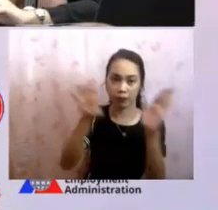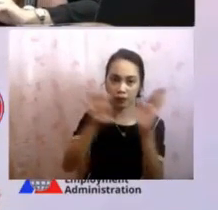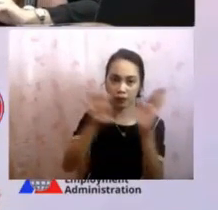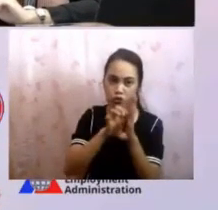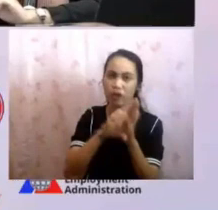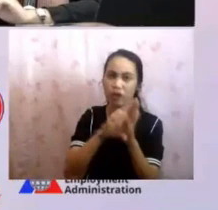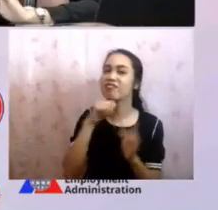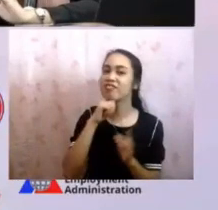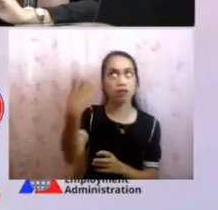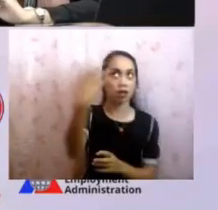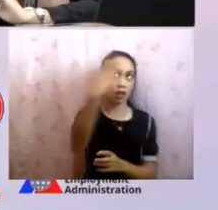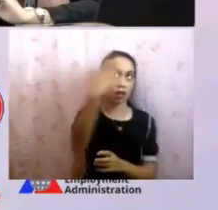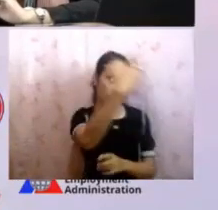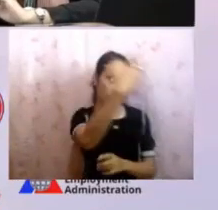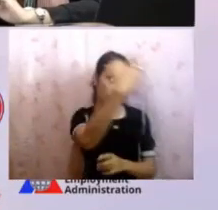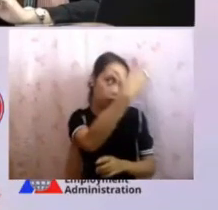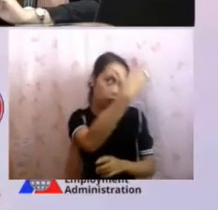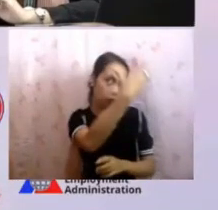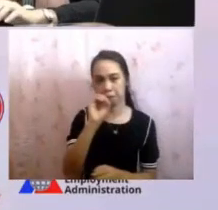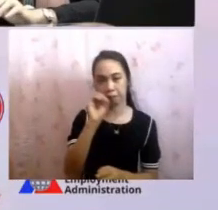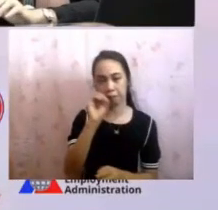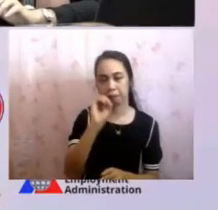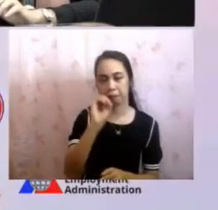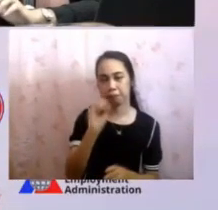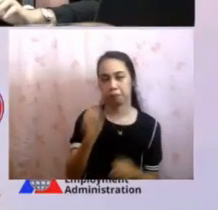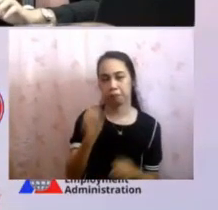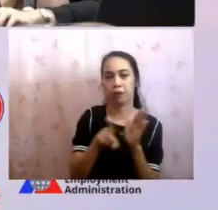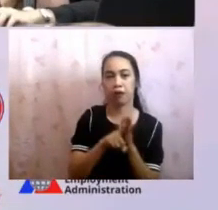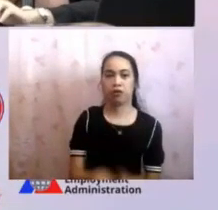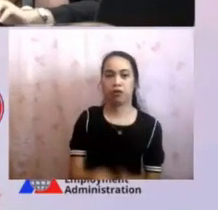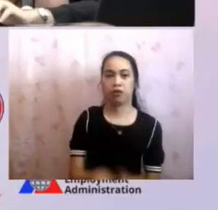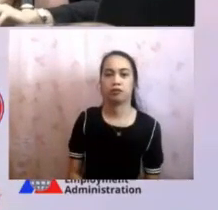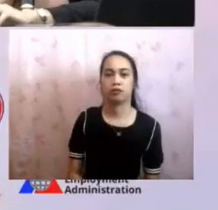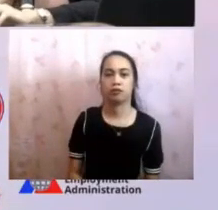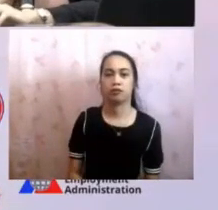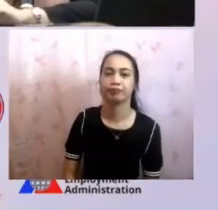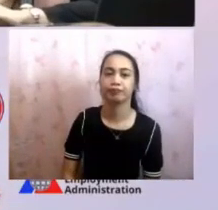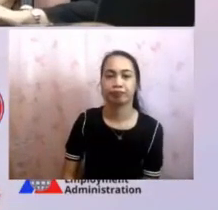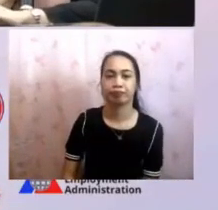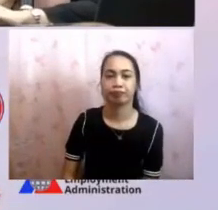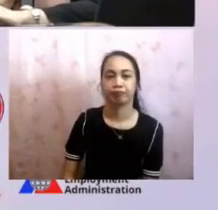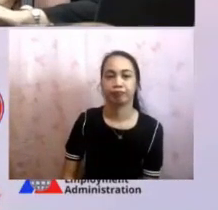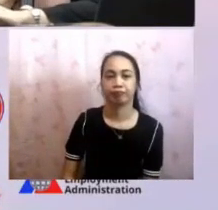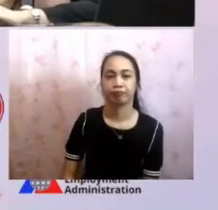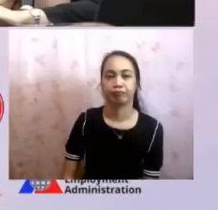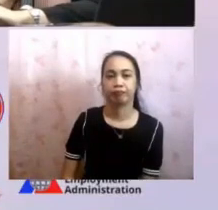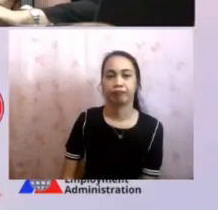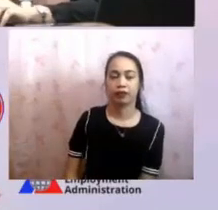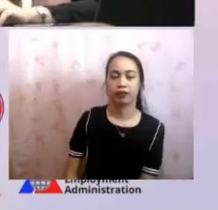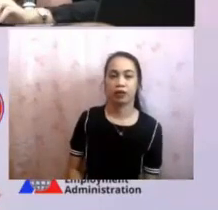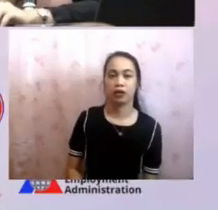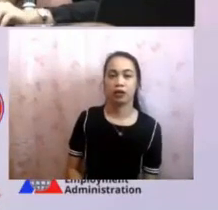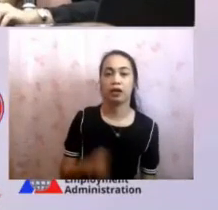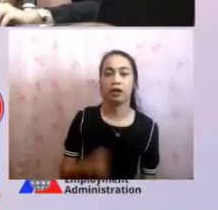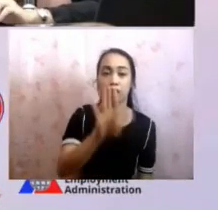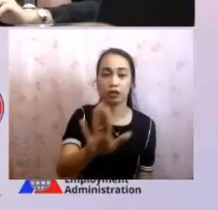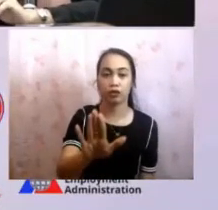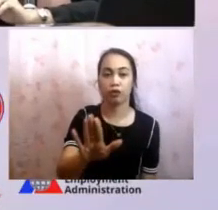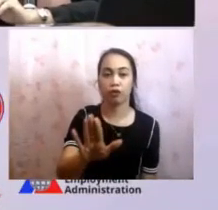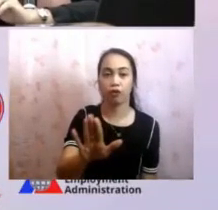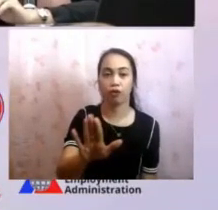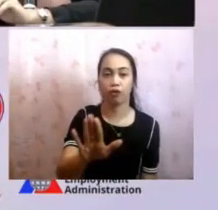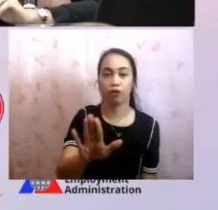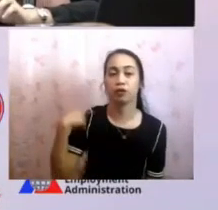tangkadpogi@yahoo.com. So very unprofessional. So sa imong personal info, if naana kay birthday, no need to put your age. Or